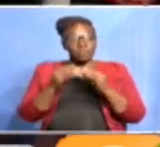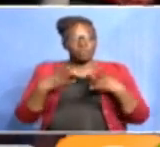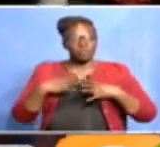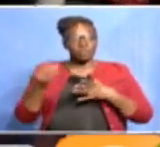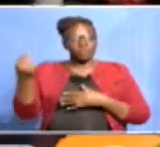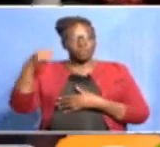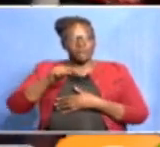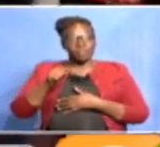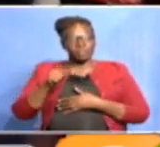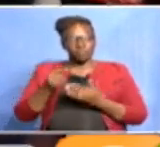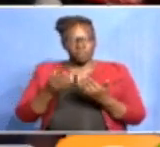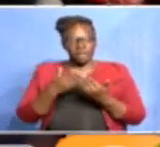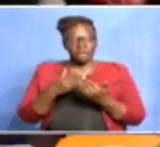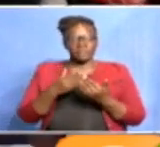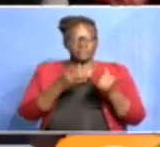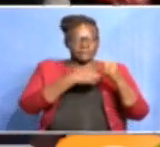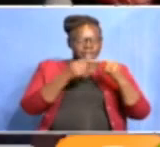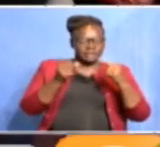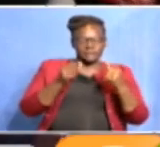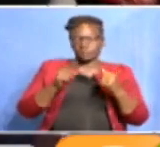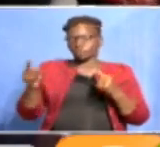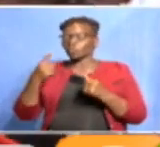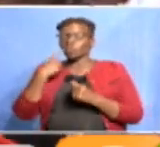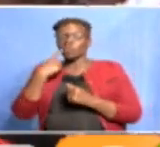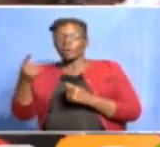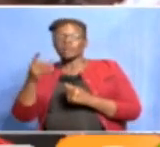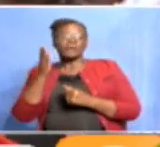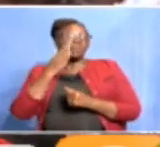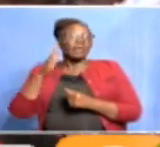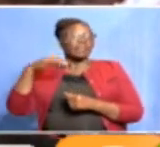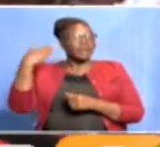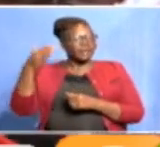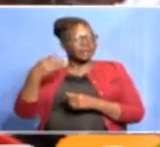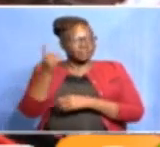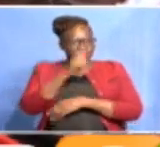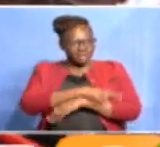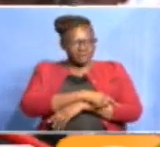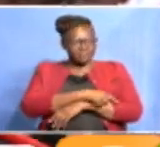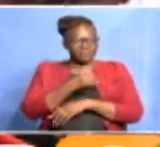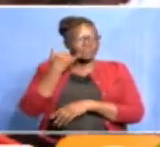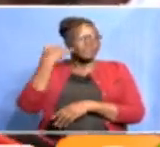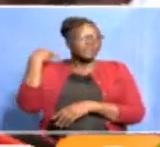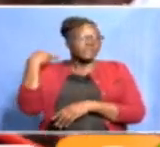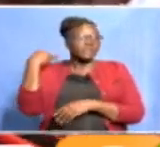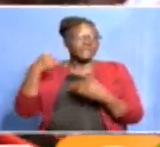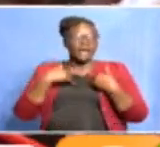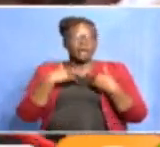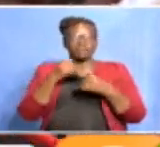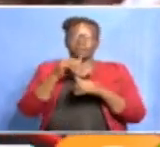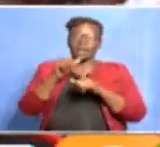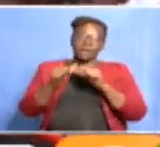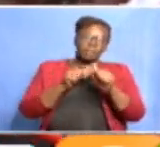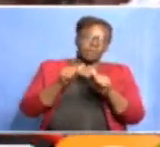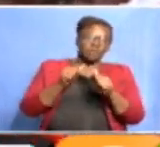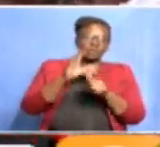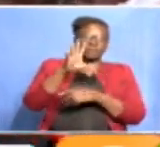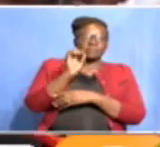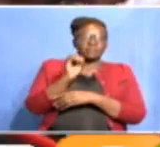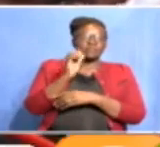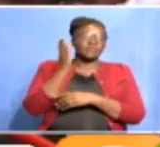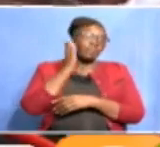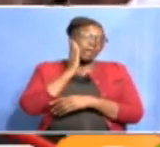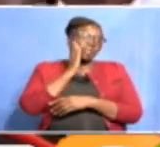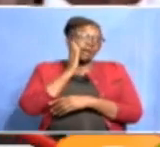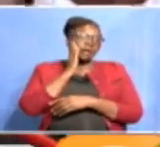between 60 to 100 mothers per day. Yesterday there were about 50